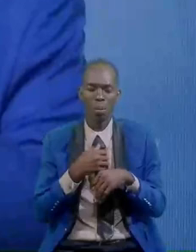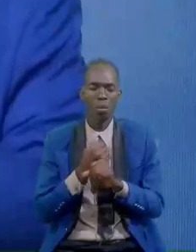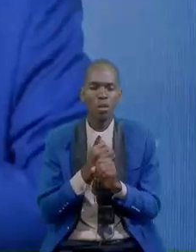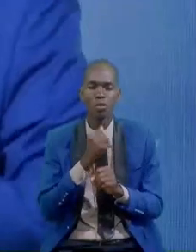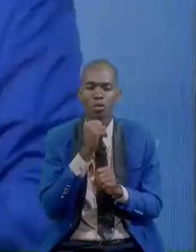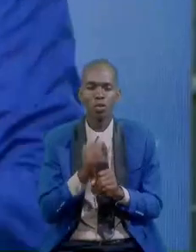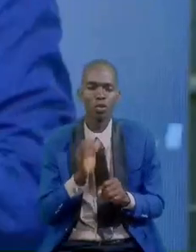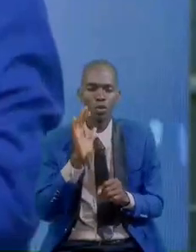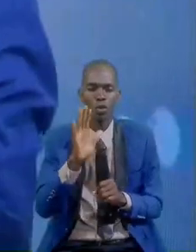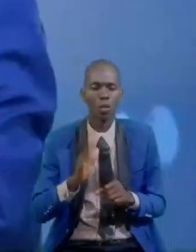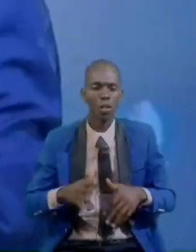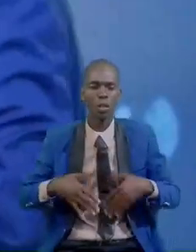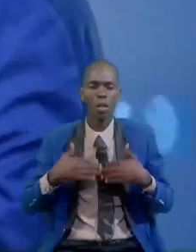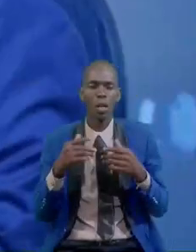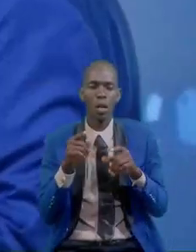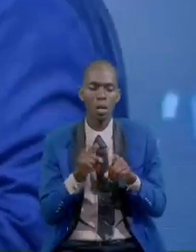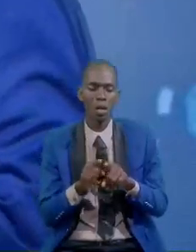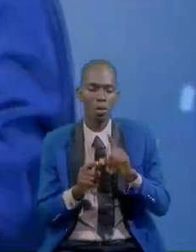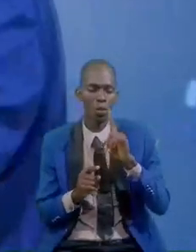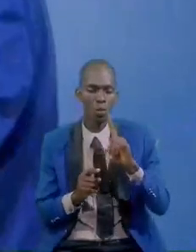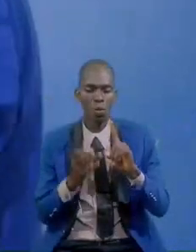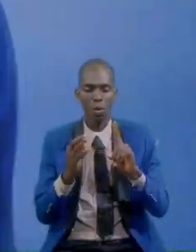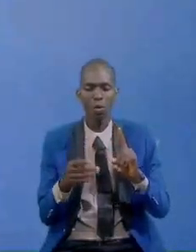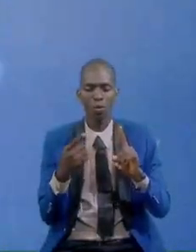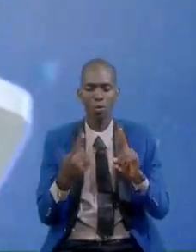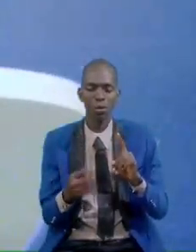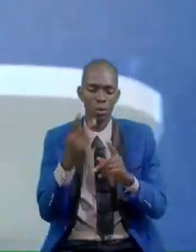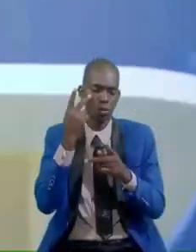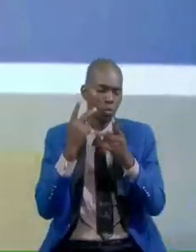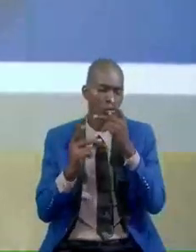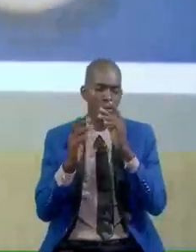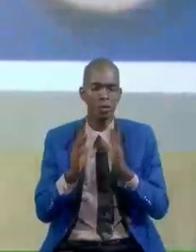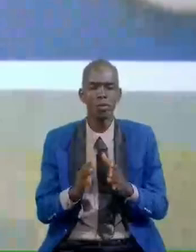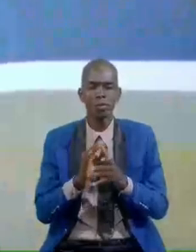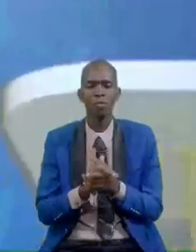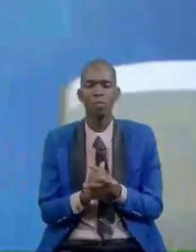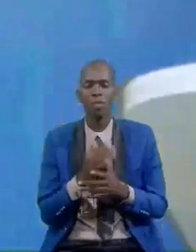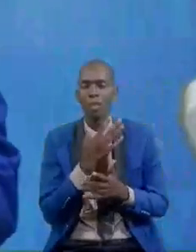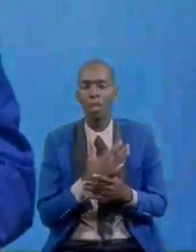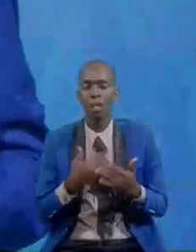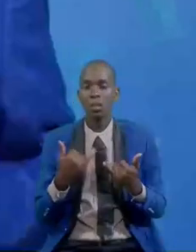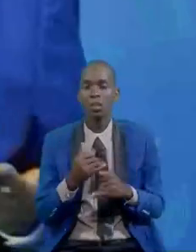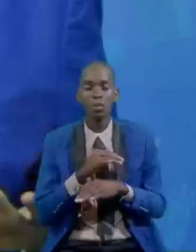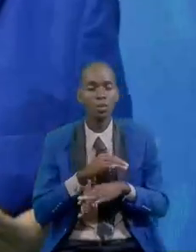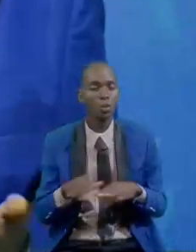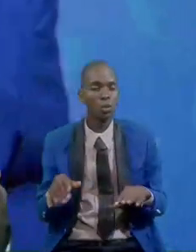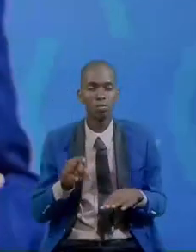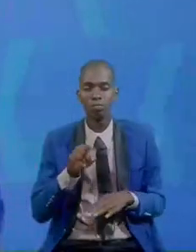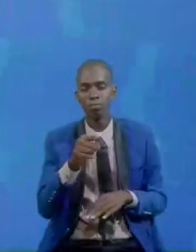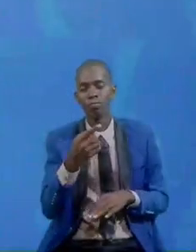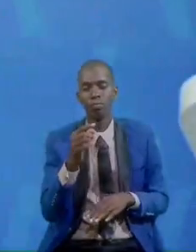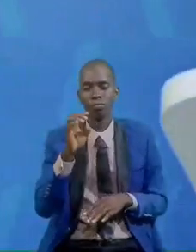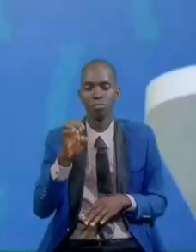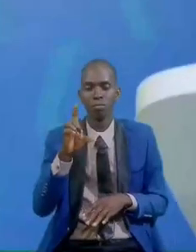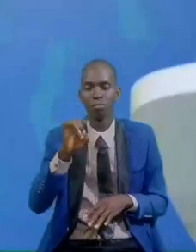tu as fait de la vie de ces prophètes. Alors ne condamnez pas Élie. Élie